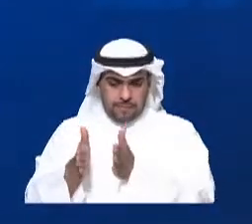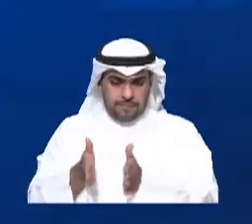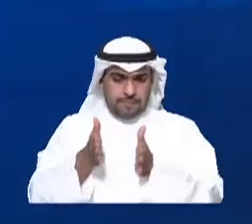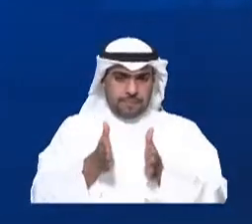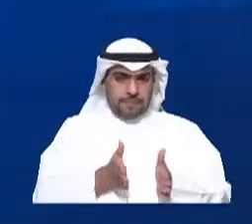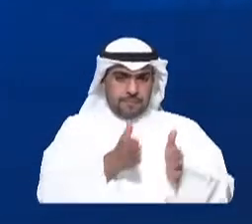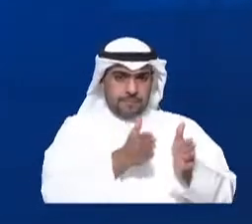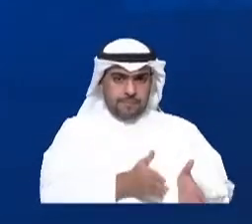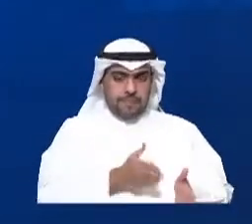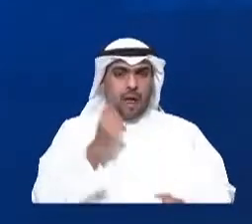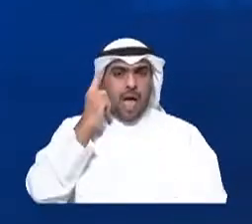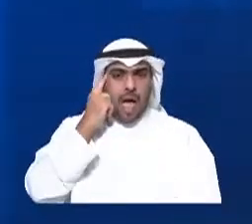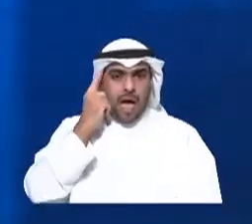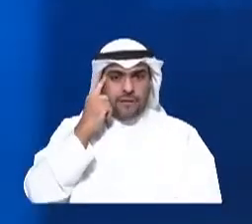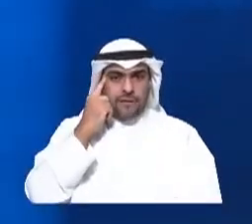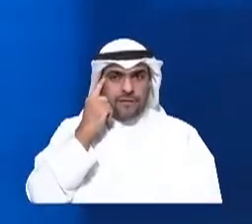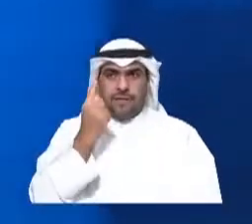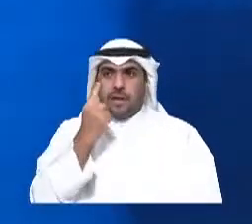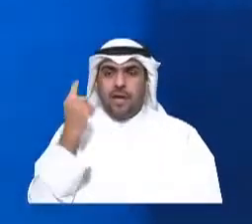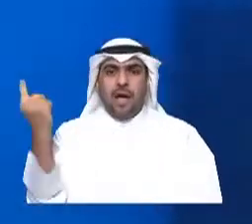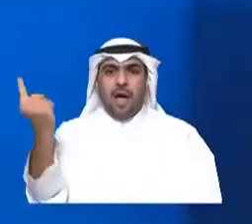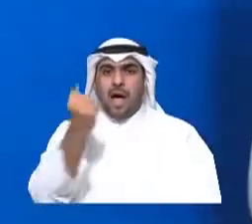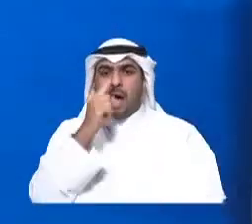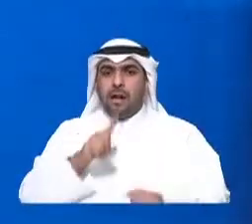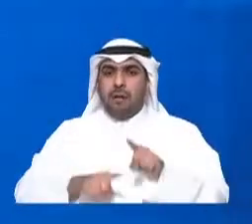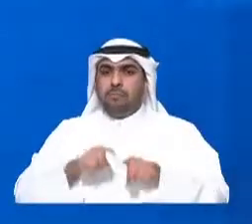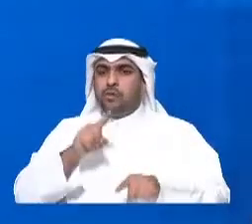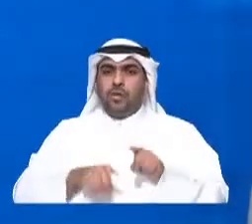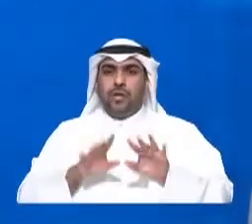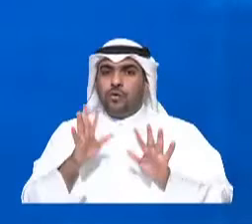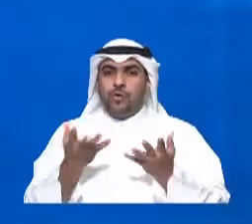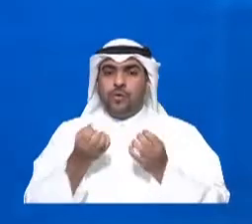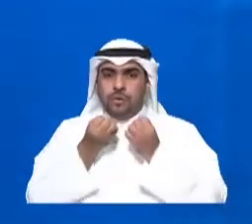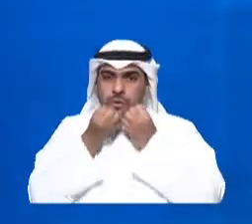نظرنا إلى العالم، نقلناها إلى هناك وقلنا ننقلها بضمير